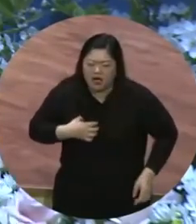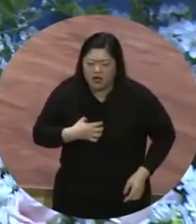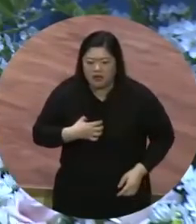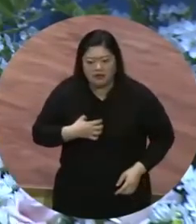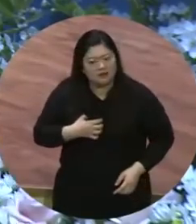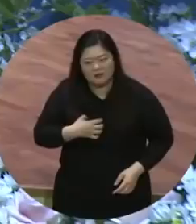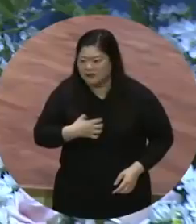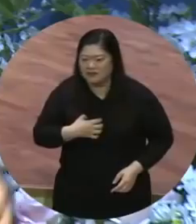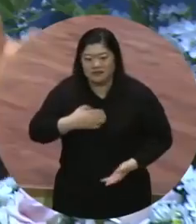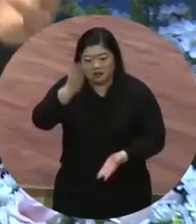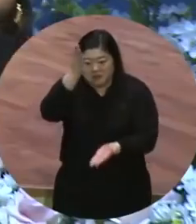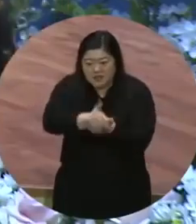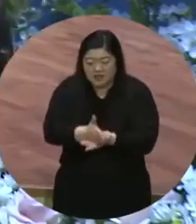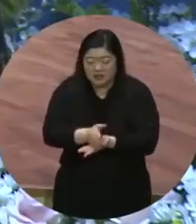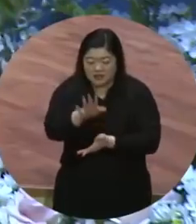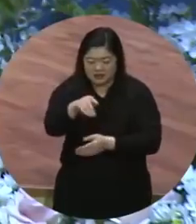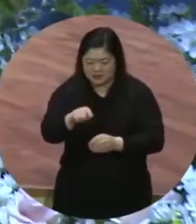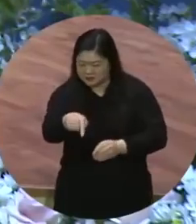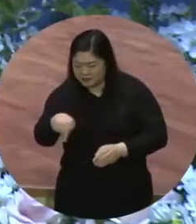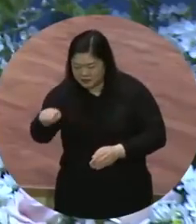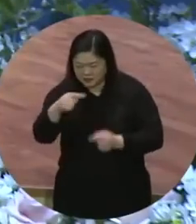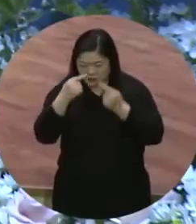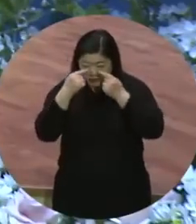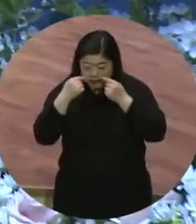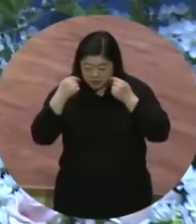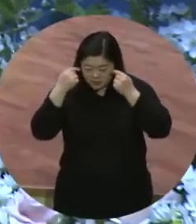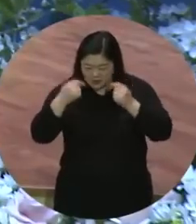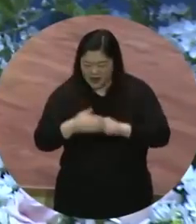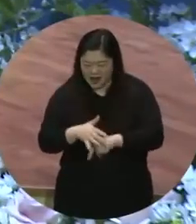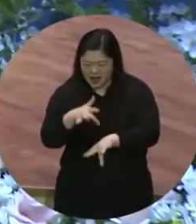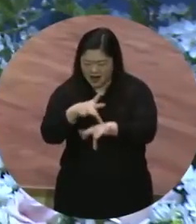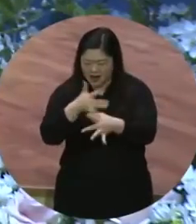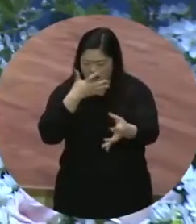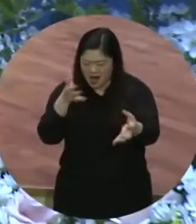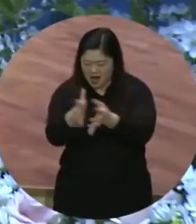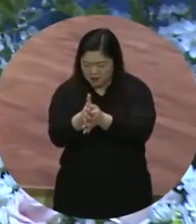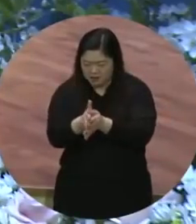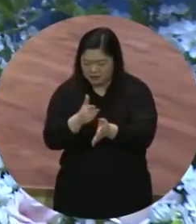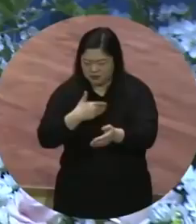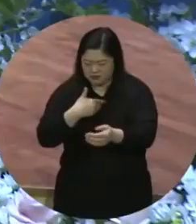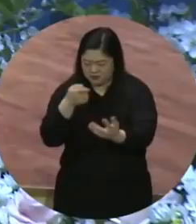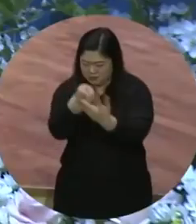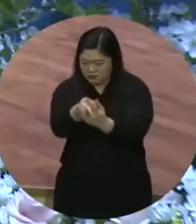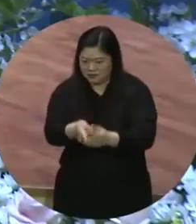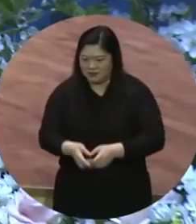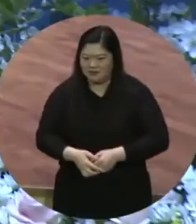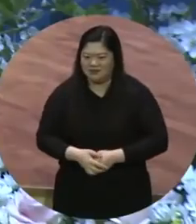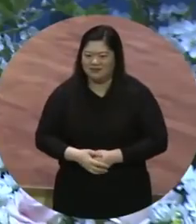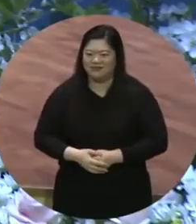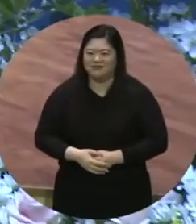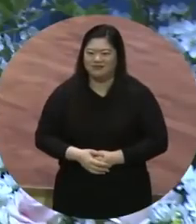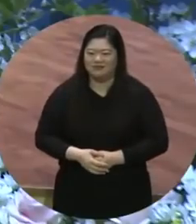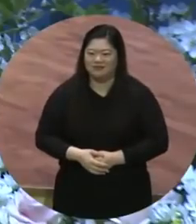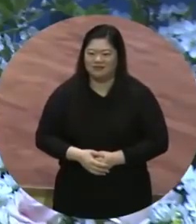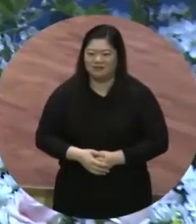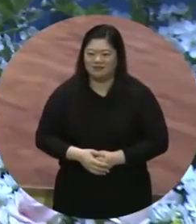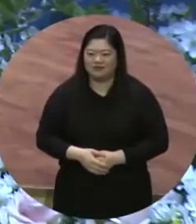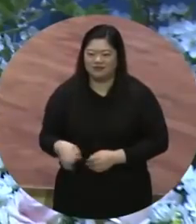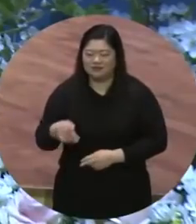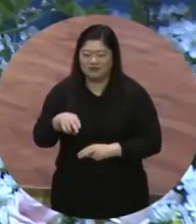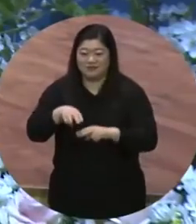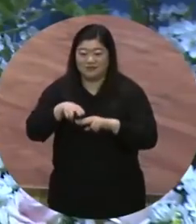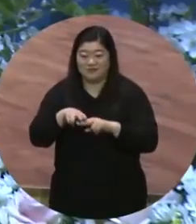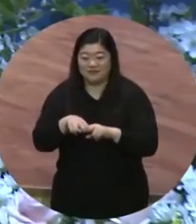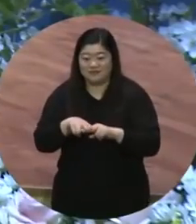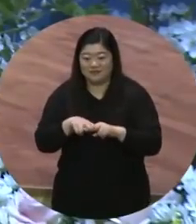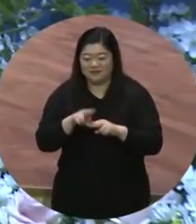표예요. 너무 근심 걱정 막 얼굴이 찡그러졌어. 찌그러져. 그만 사단 공격을